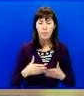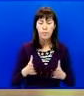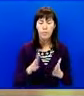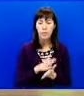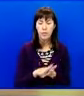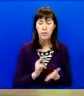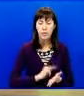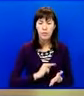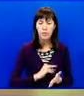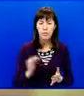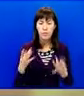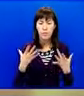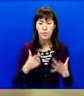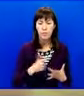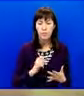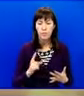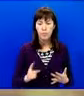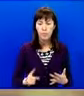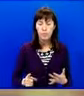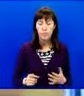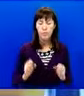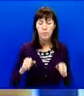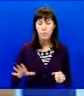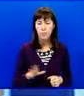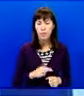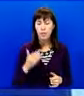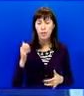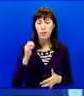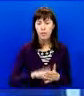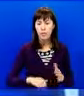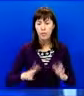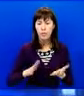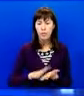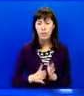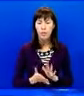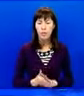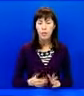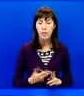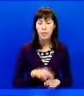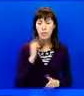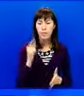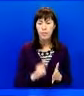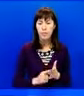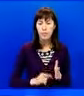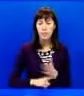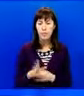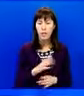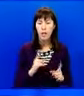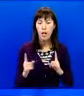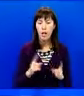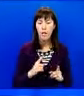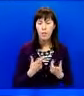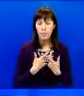вентиляционная система или же просто газовая колонка может стать причиной несчастных случаев. Данные вопросы были подняты на брифинге